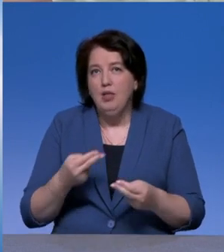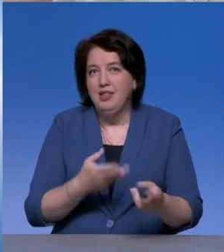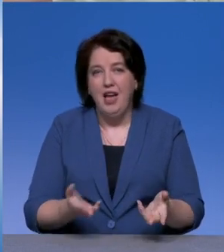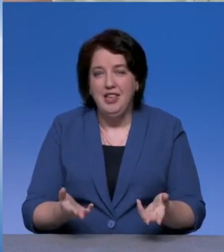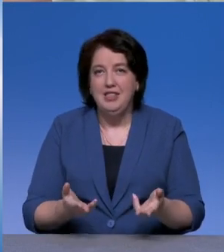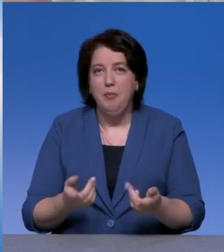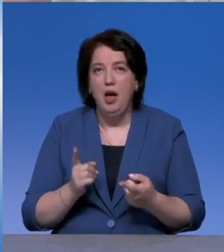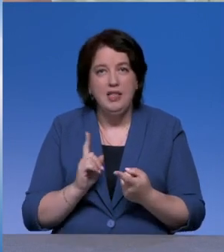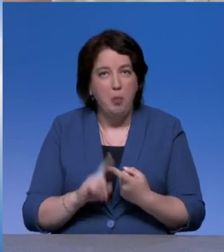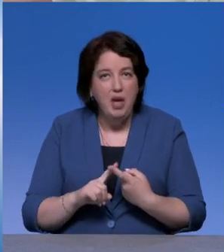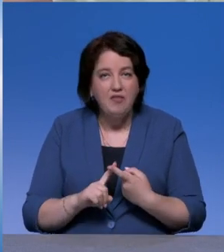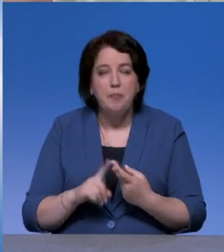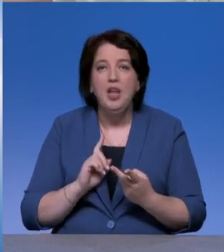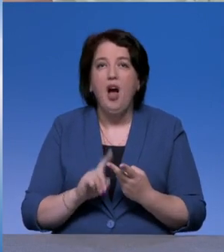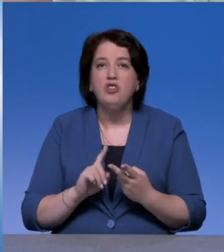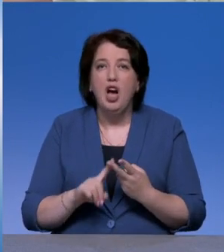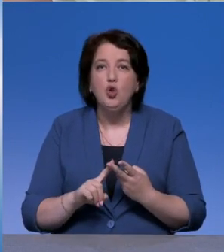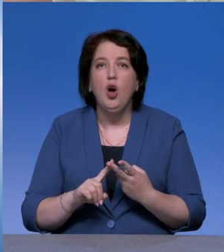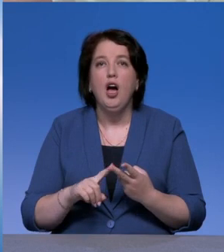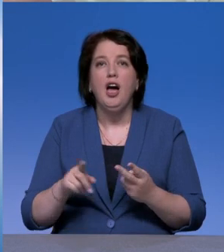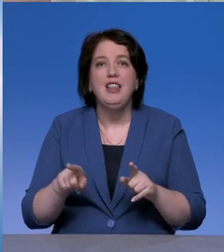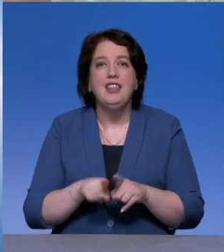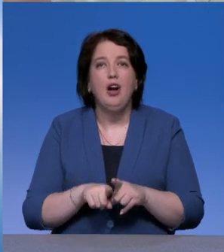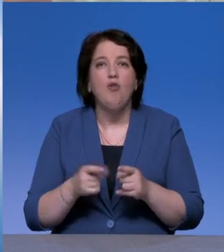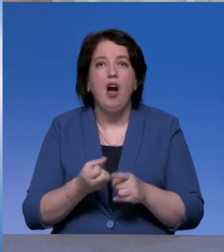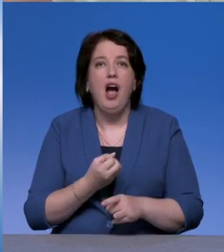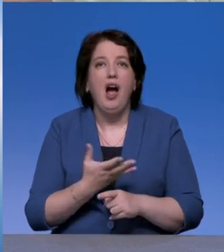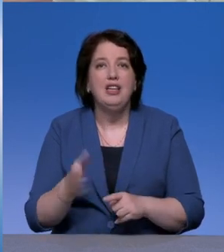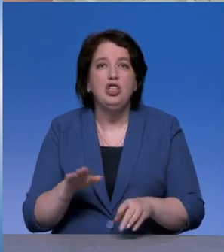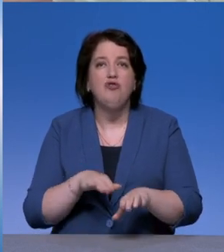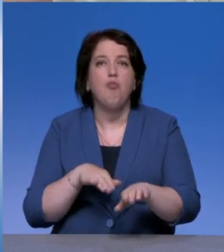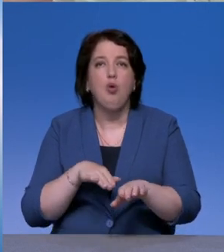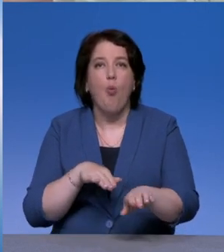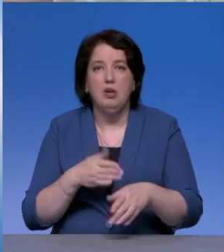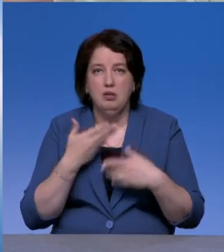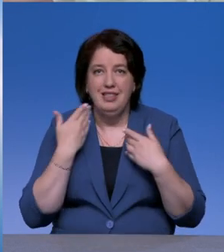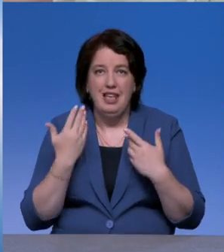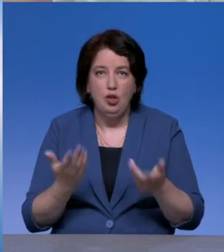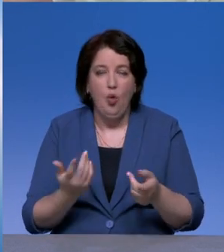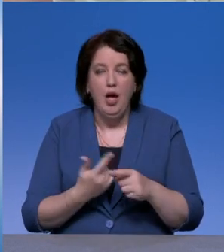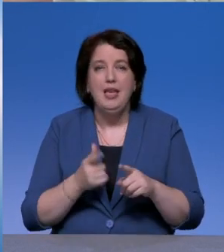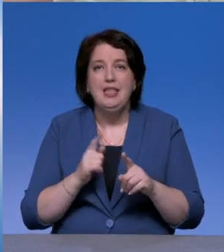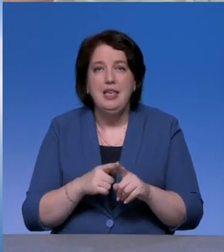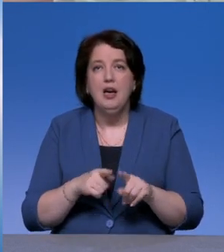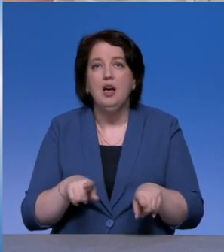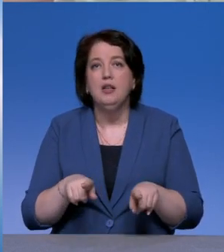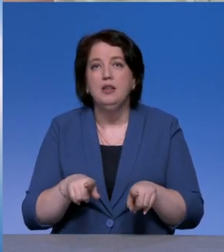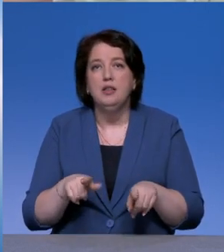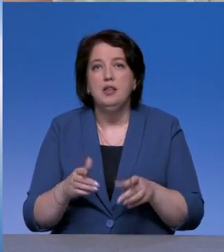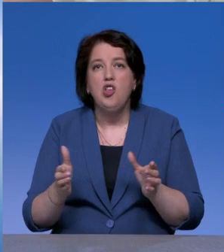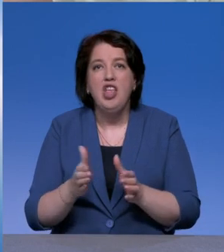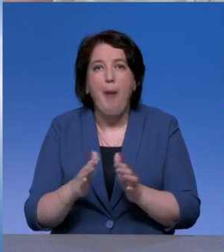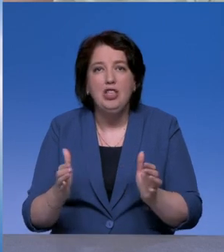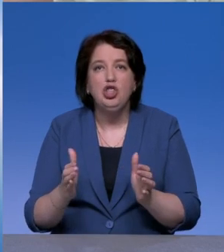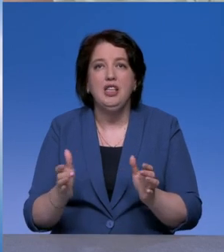на то, что нет, конечно, такого количества пробок, как в мегаполисах, несмотря на то, что относительно небольшие